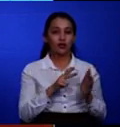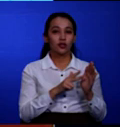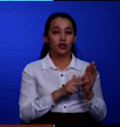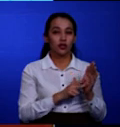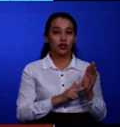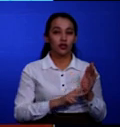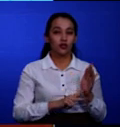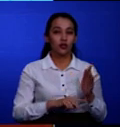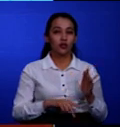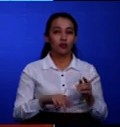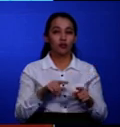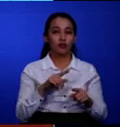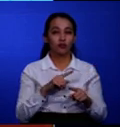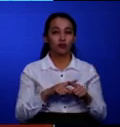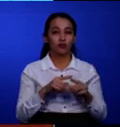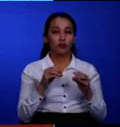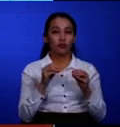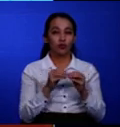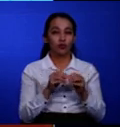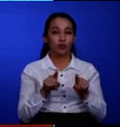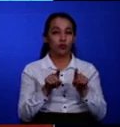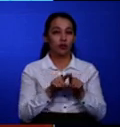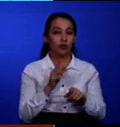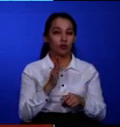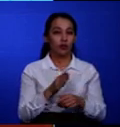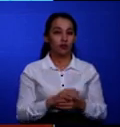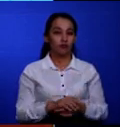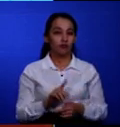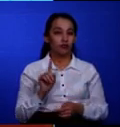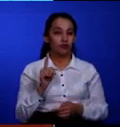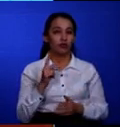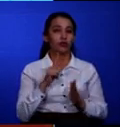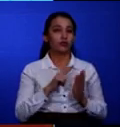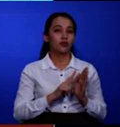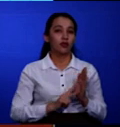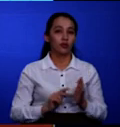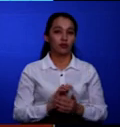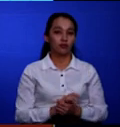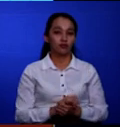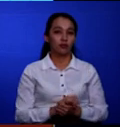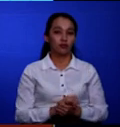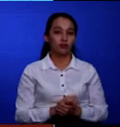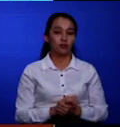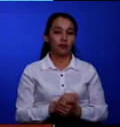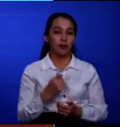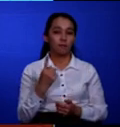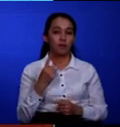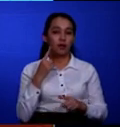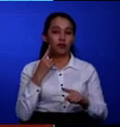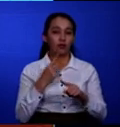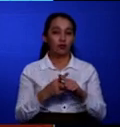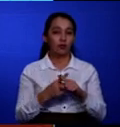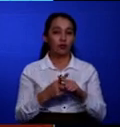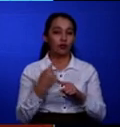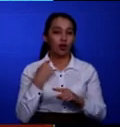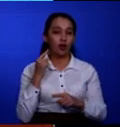10 sonining yig'indisi ko'rinishga keltirib olingan. Nega endi aynan 80 deyishingiz mumkin? Bunda birinchi qo'shiluvchiga e'tibor